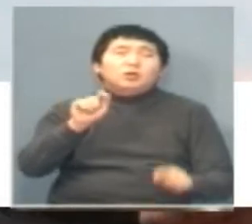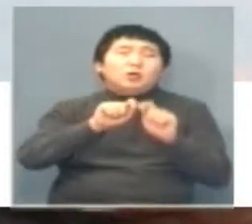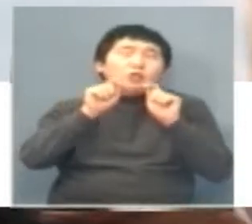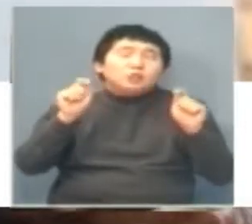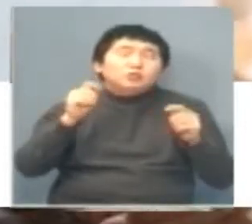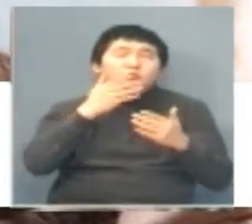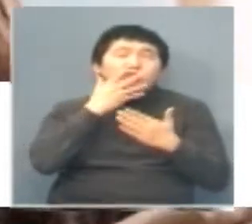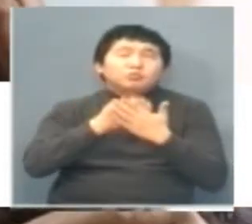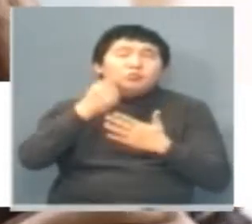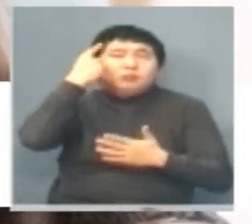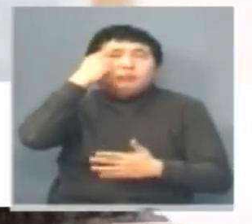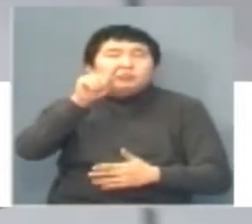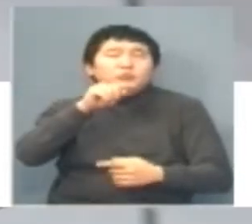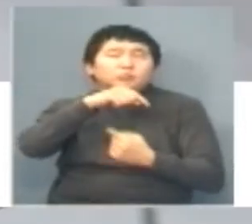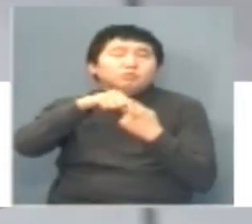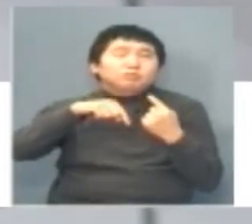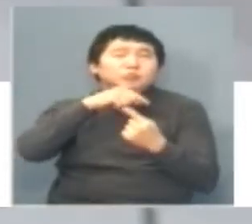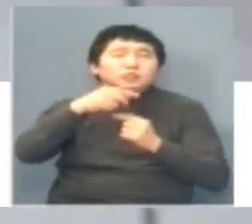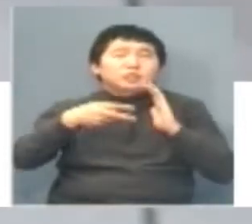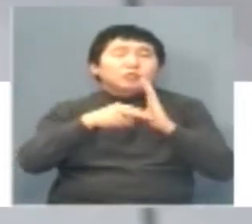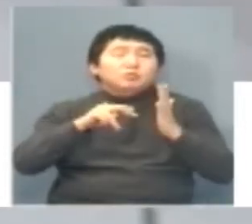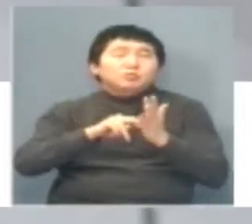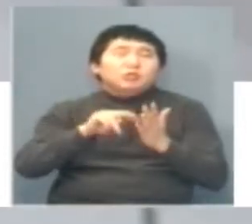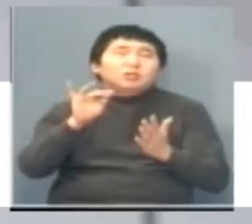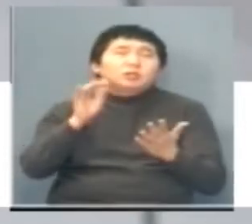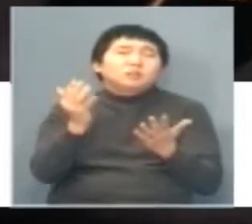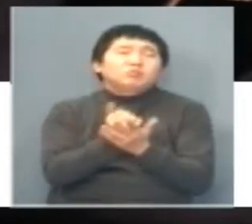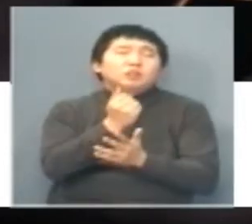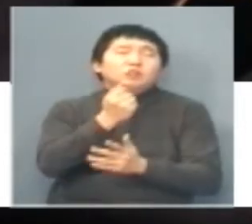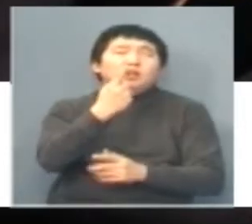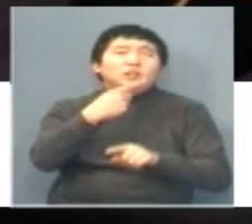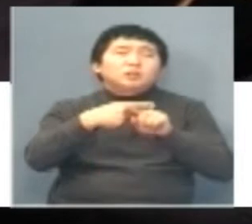защитила его перед комиссией и получила денежные средства в размере 500 000 тенге.